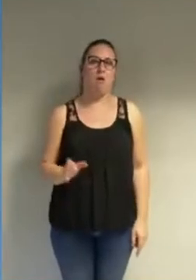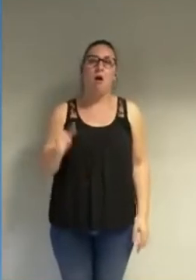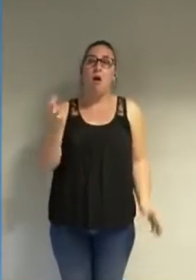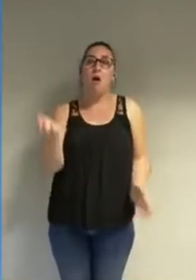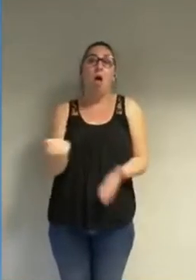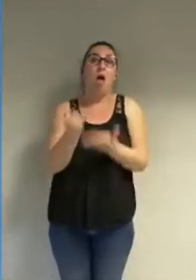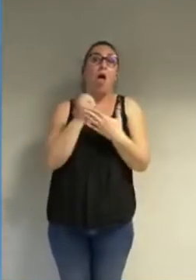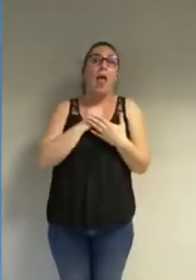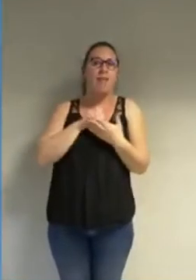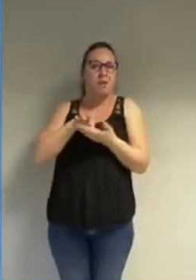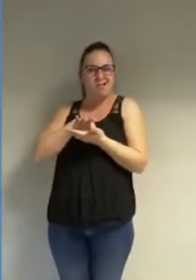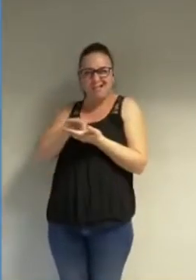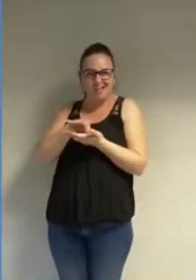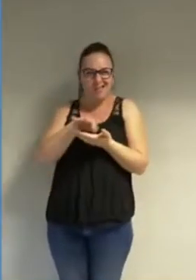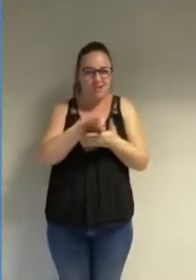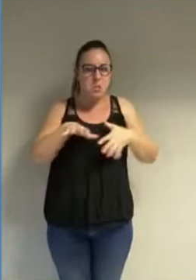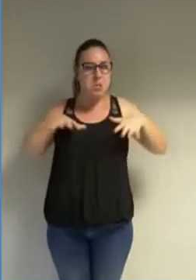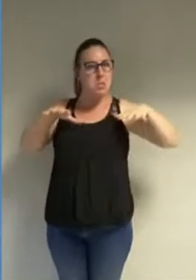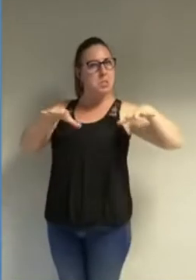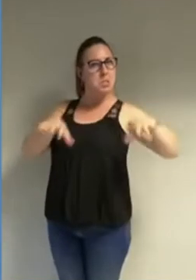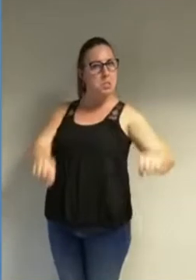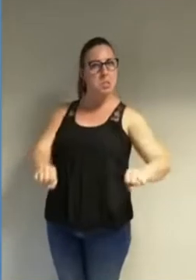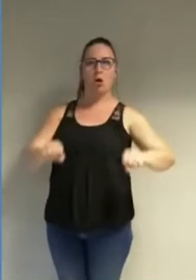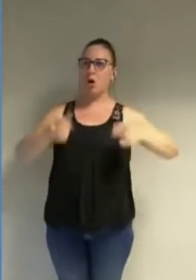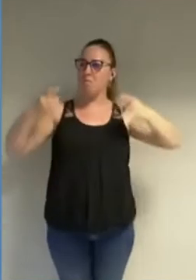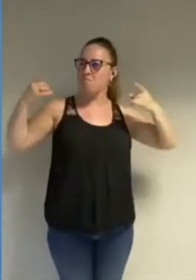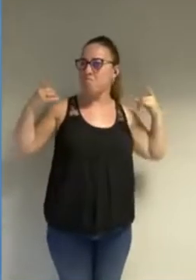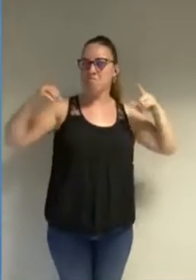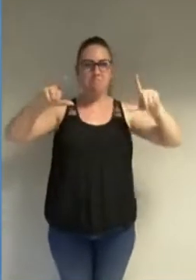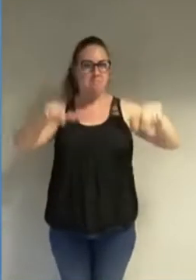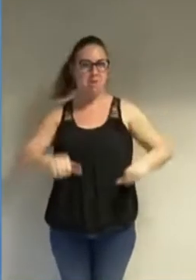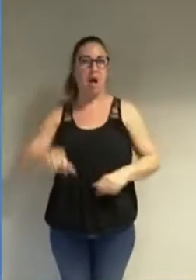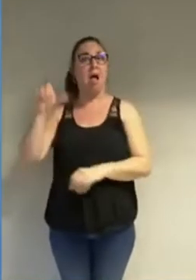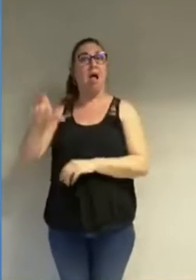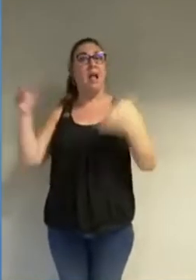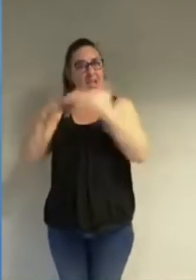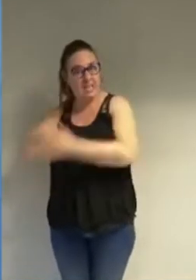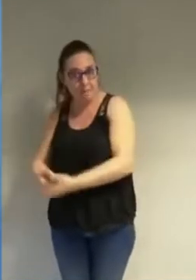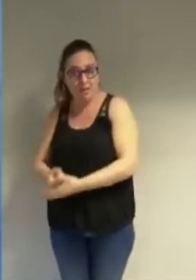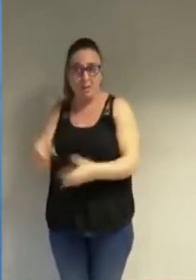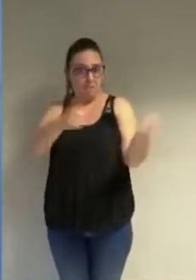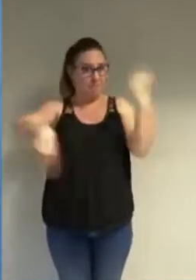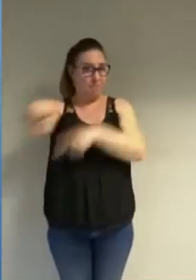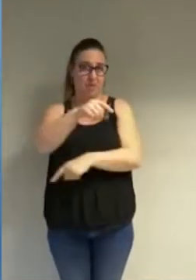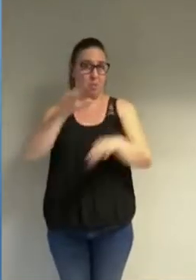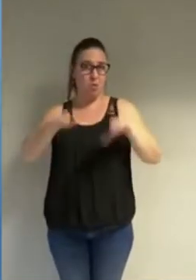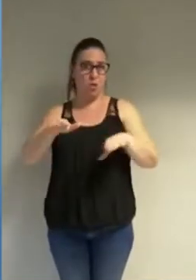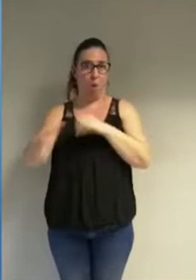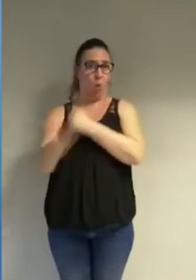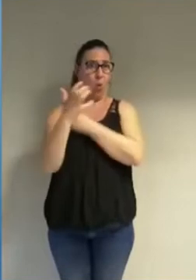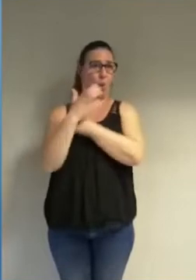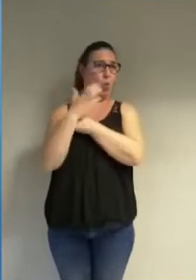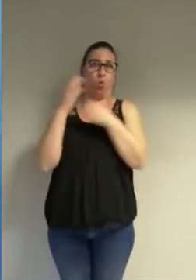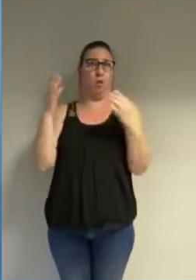cette volonté d'occuper l'espace public par tous les moyens, par l'islamisme, contre la majorité des musulmans qu'ils